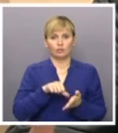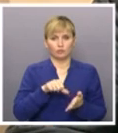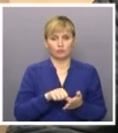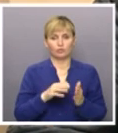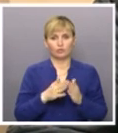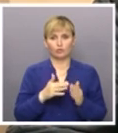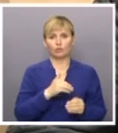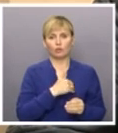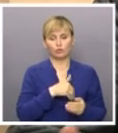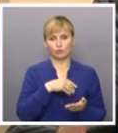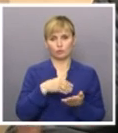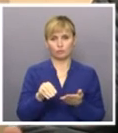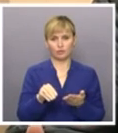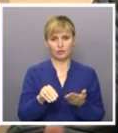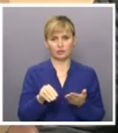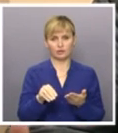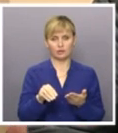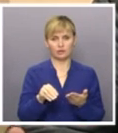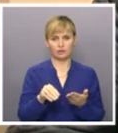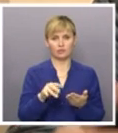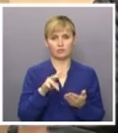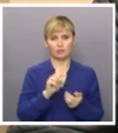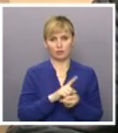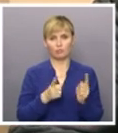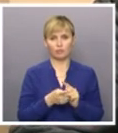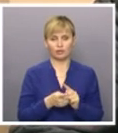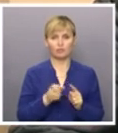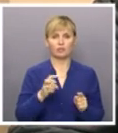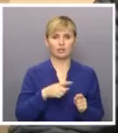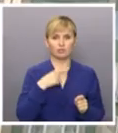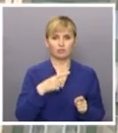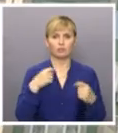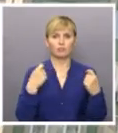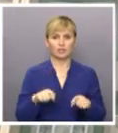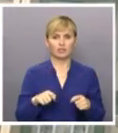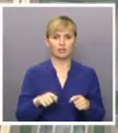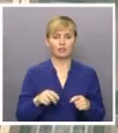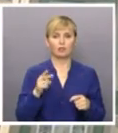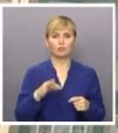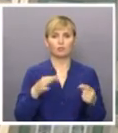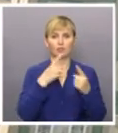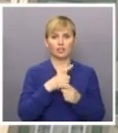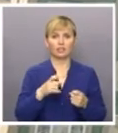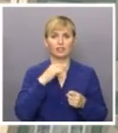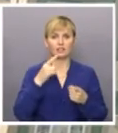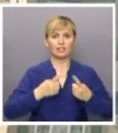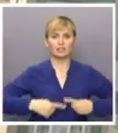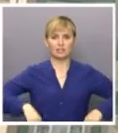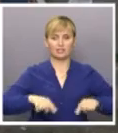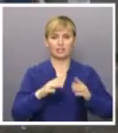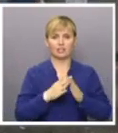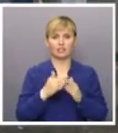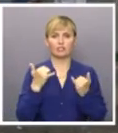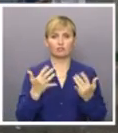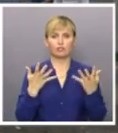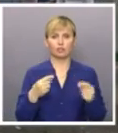недвижимости хочет приобрести или, ну, наоборот, как говорится, продать. По данным Казахстанской ассоциации недвижимости, на